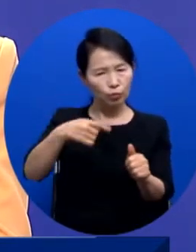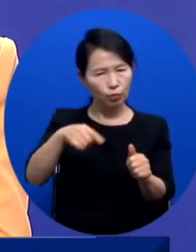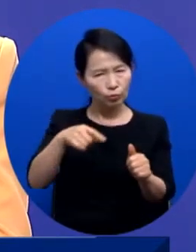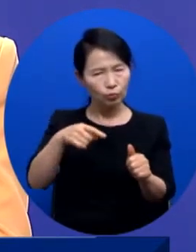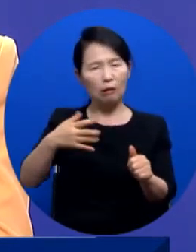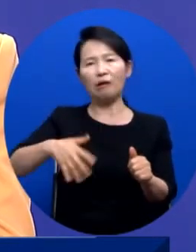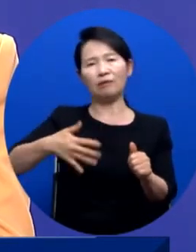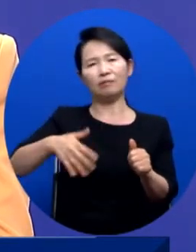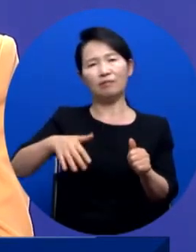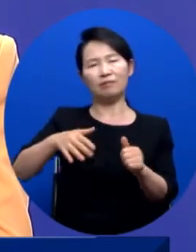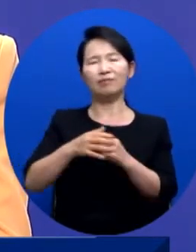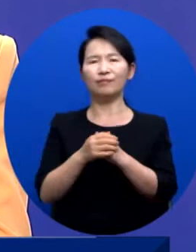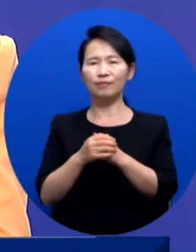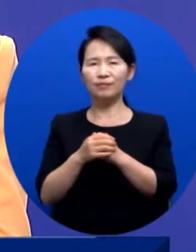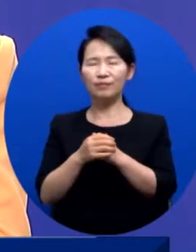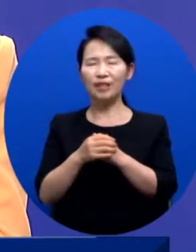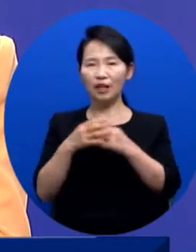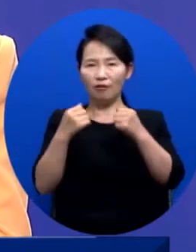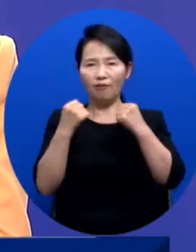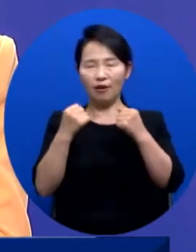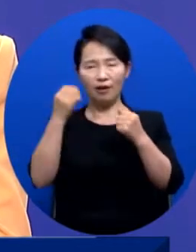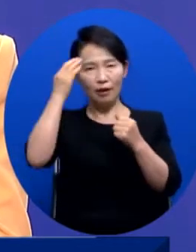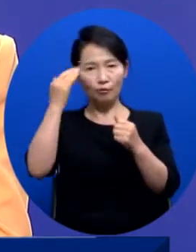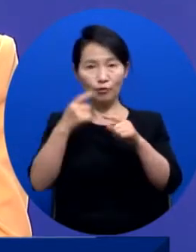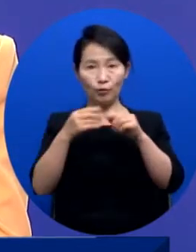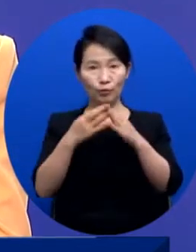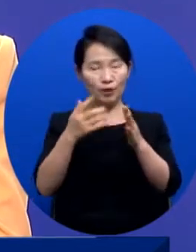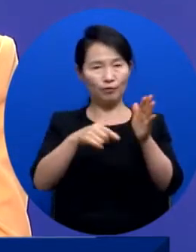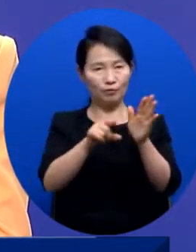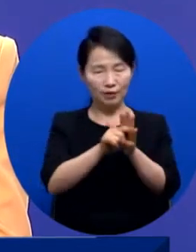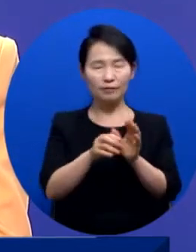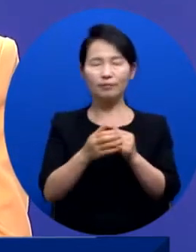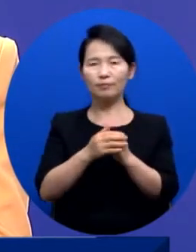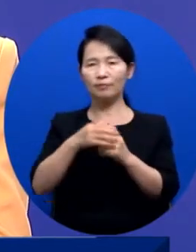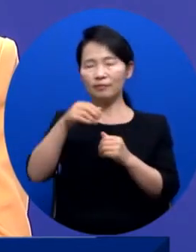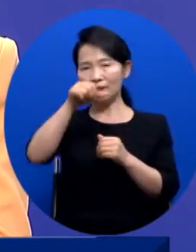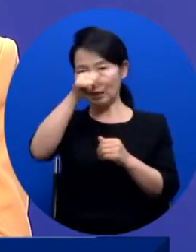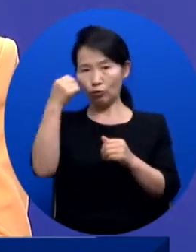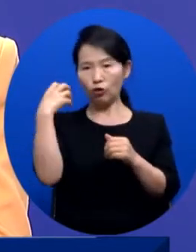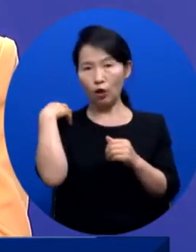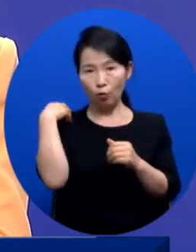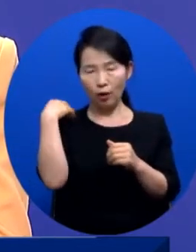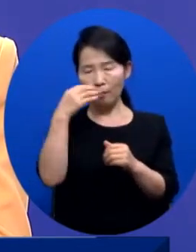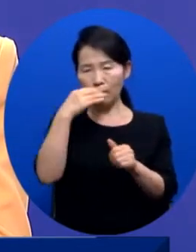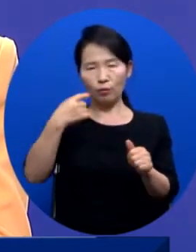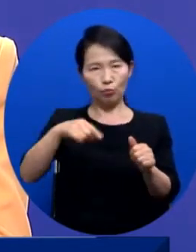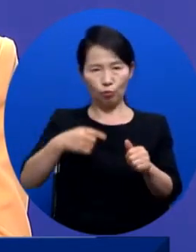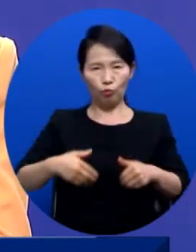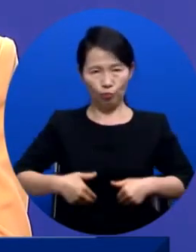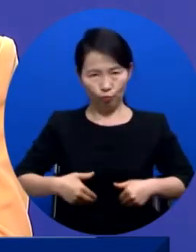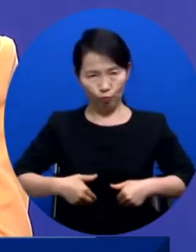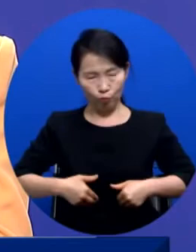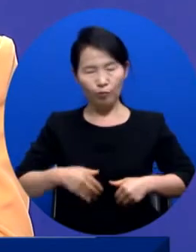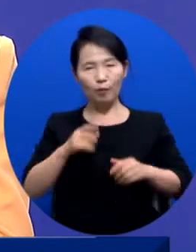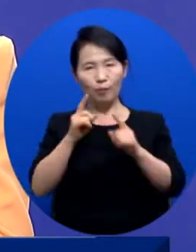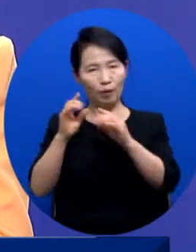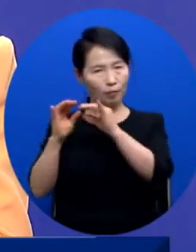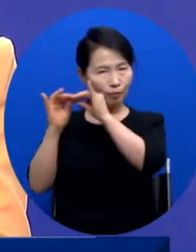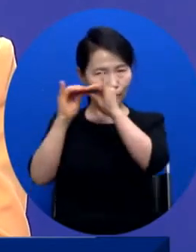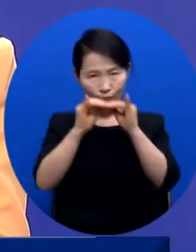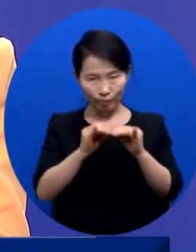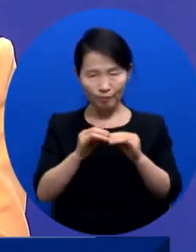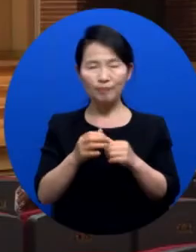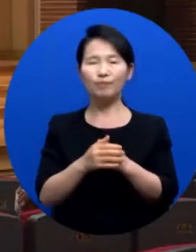것이 현실입니다. 건강한 한국교회를 위해선 장로 역할을 바르게 교육할 필요가 있다는 목소리가 높습니다. 김인혜 기자입니다.